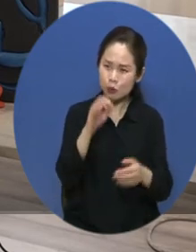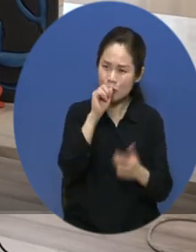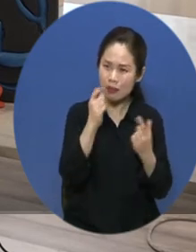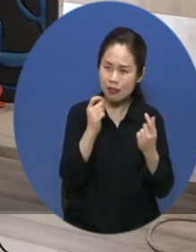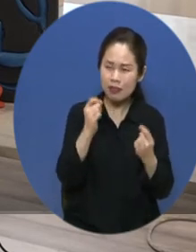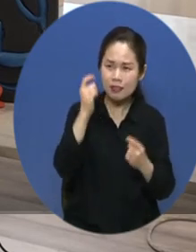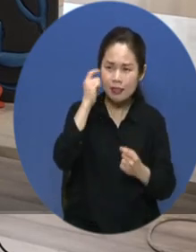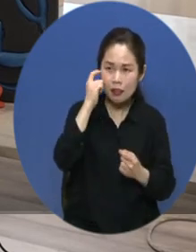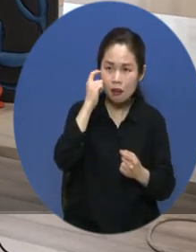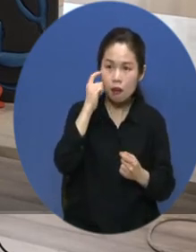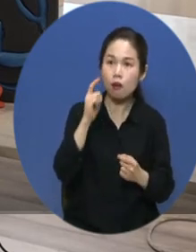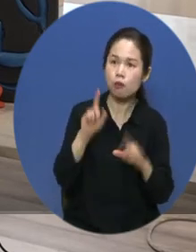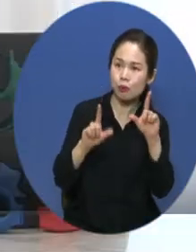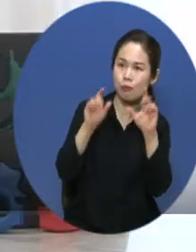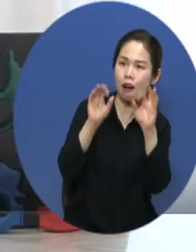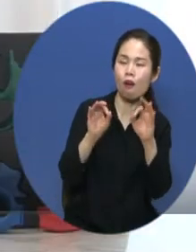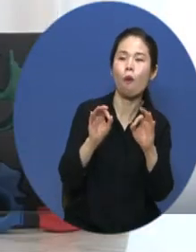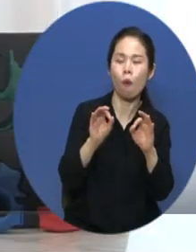하나입니다.